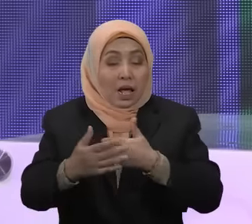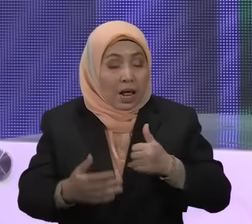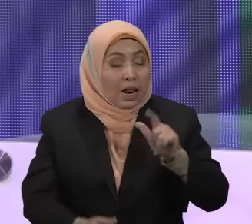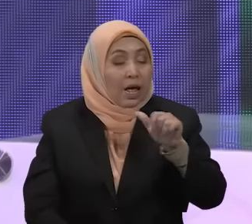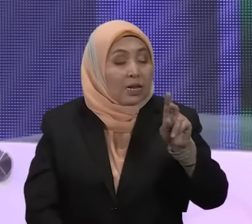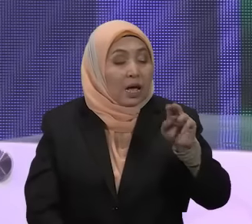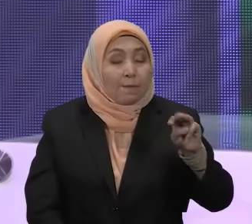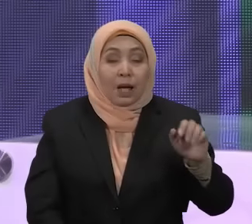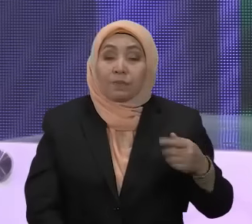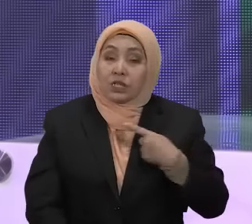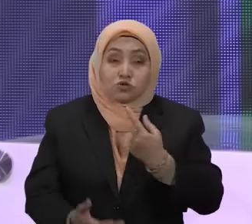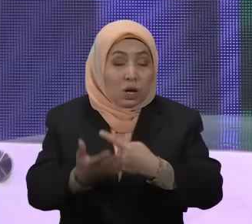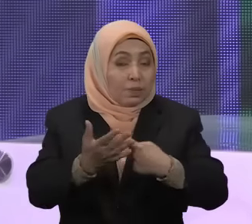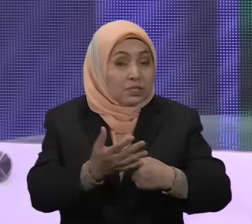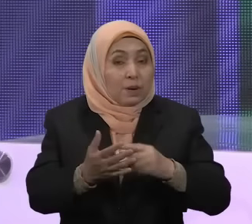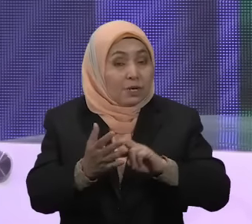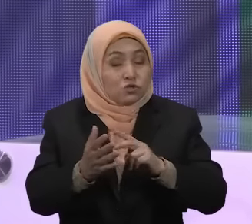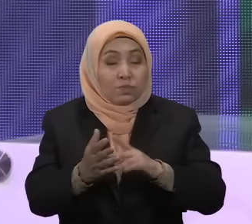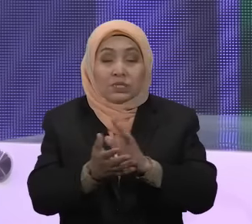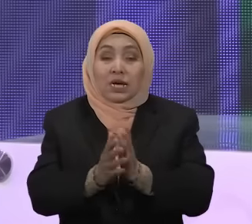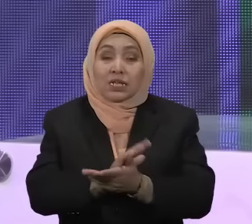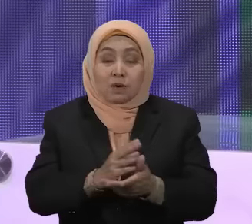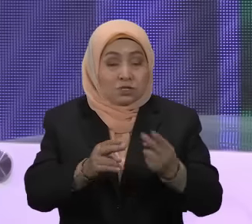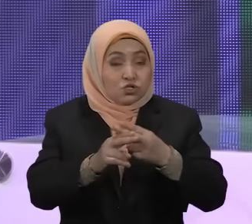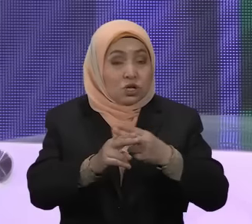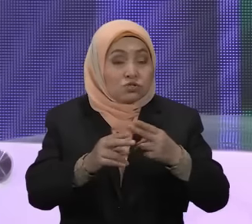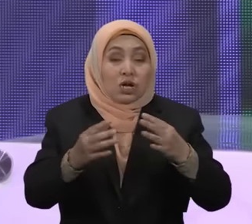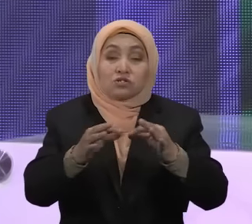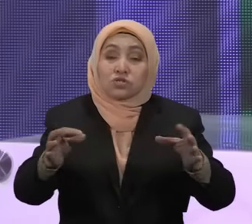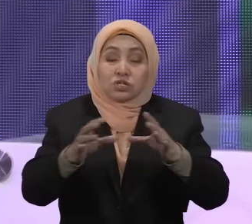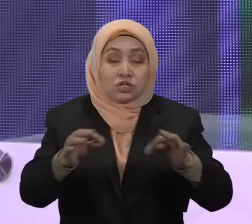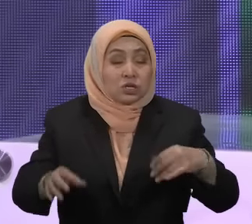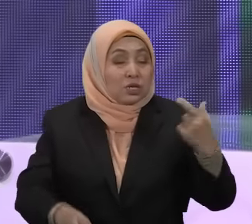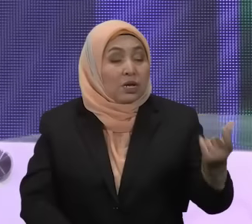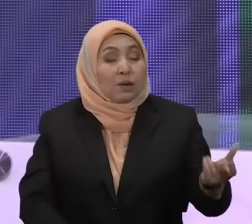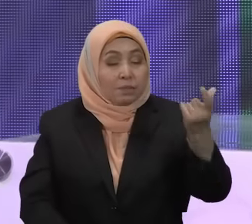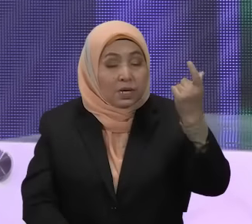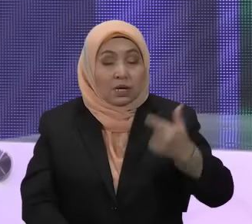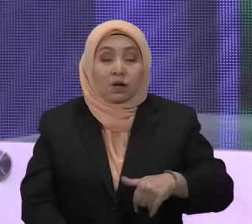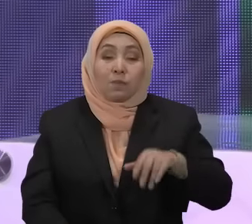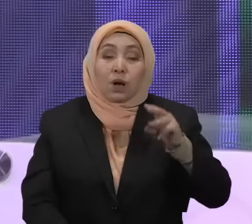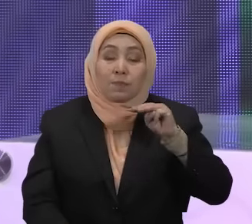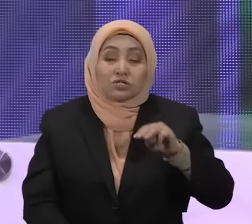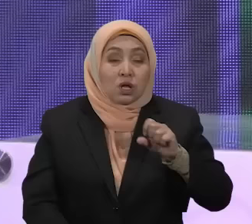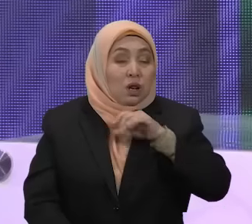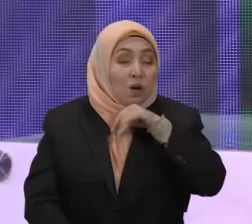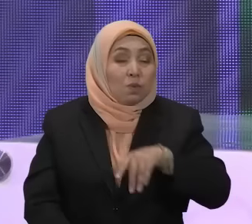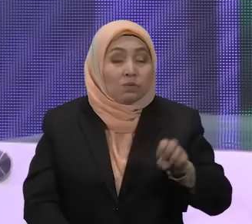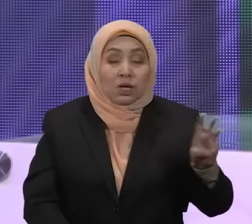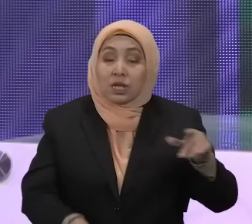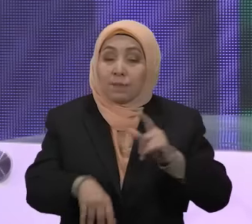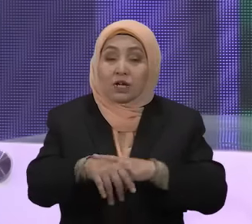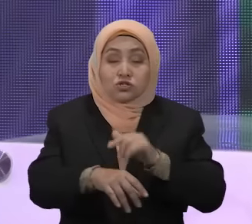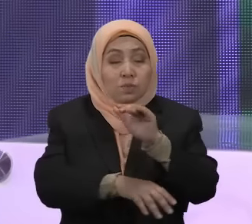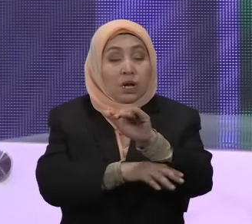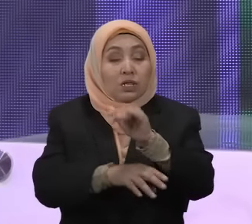ya, yang pernah kita bincang sebelum ini. Maksudnya ia adalah sebagai satu sinopsis sirah Nabi sallallahu alaihi wasallam, di mana Nabi ketika berdakwah